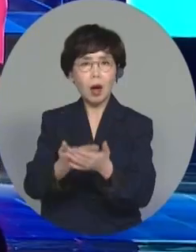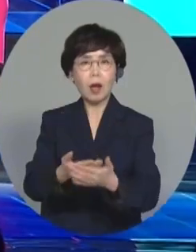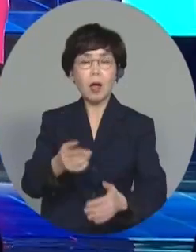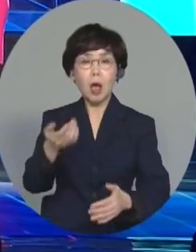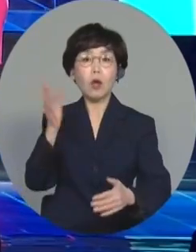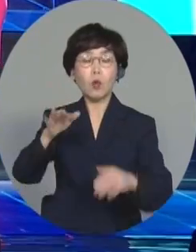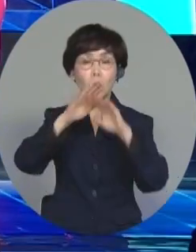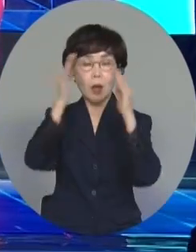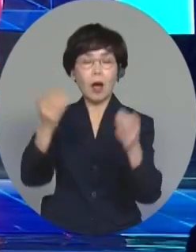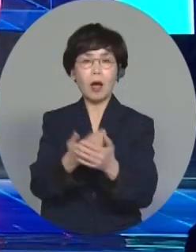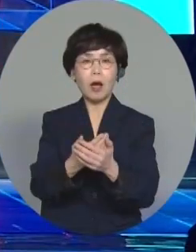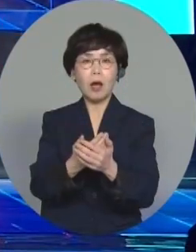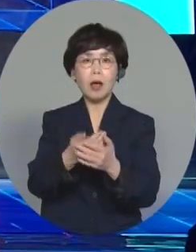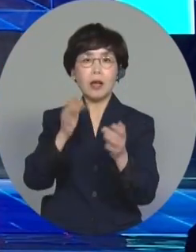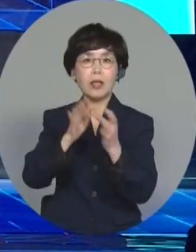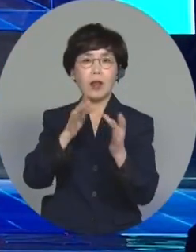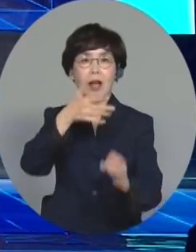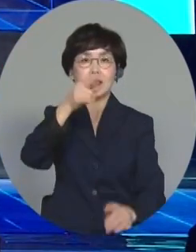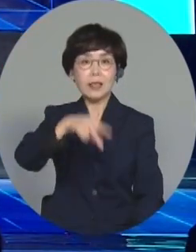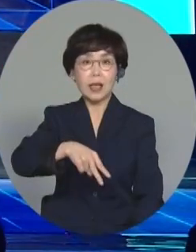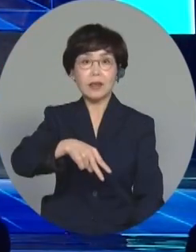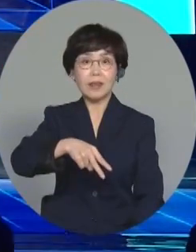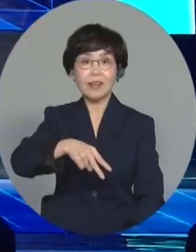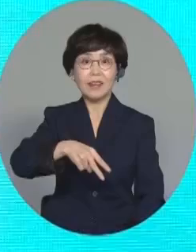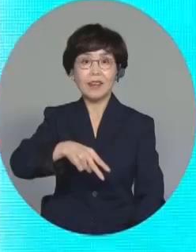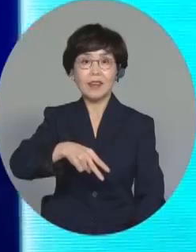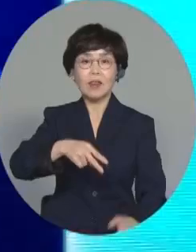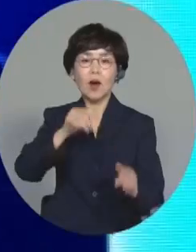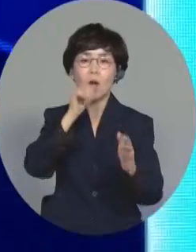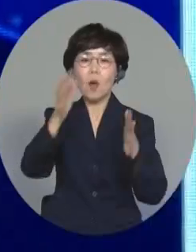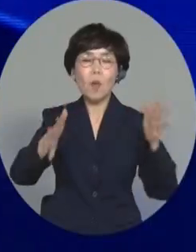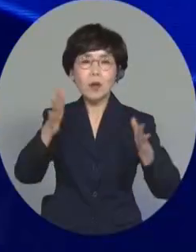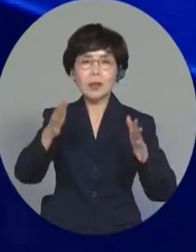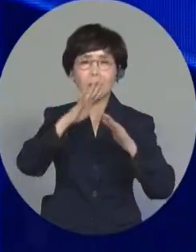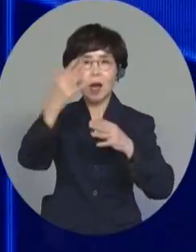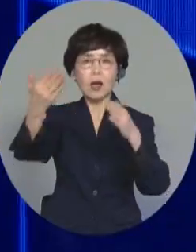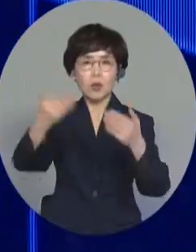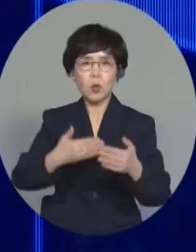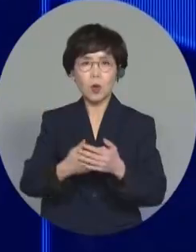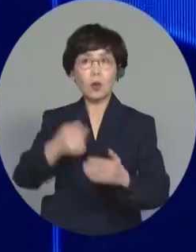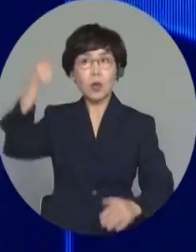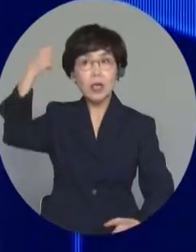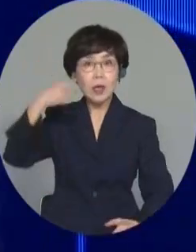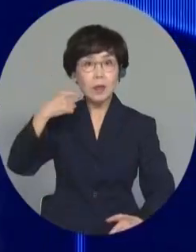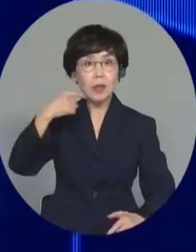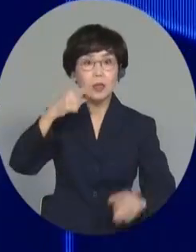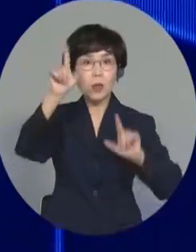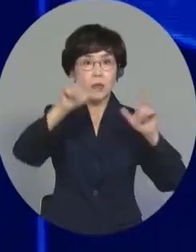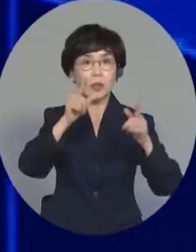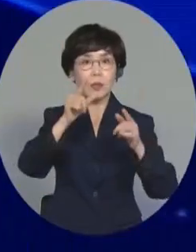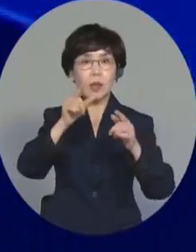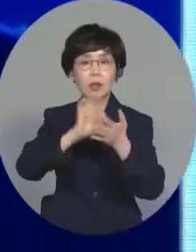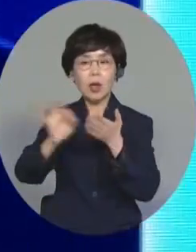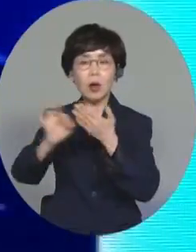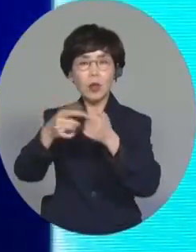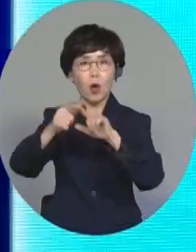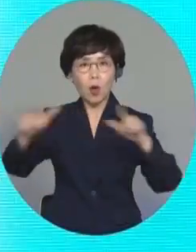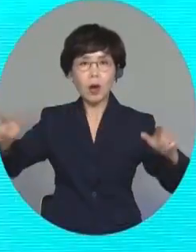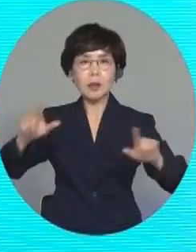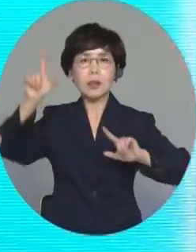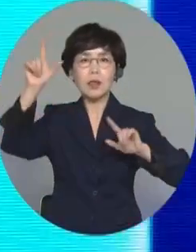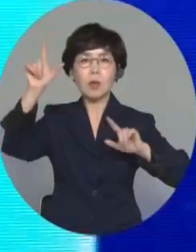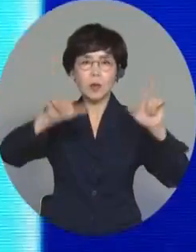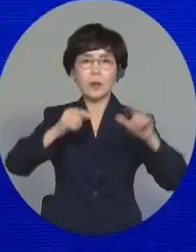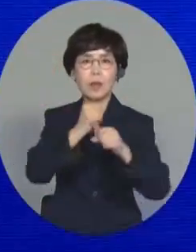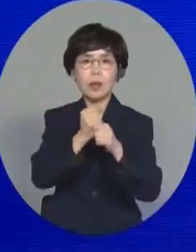써줘라고 해도 다 해주죠. 또 이미지 모델도 있습니다. 스테이블 디퓨전 같은 이미지 모델을 사용을 하면 다양한 이미지를 만드실 수도 있습니다.